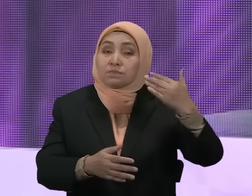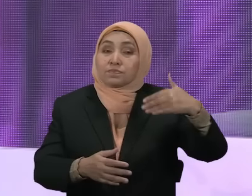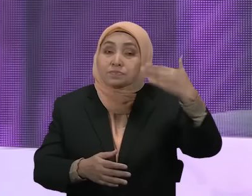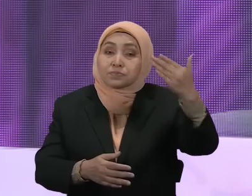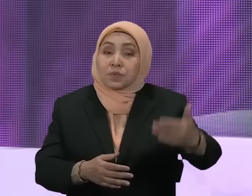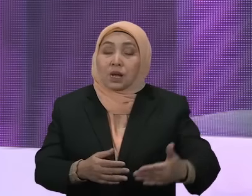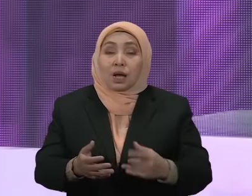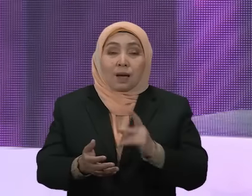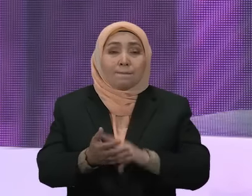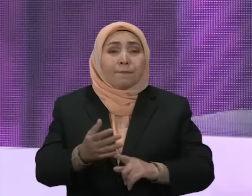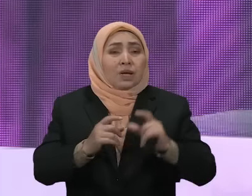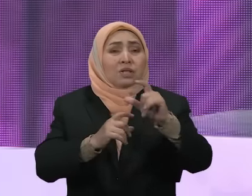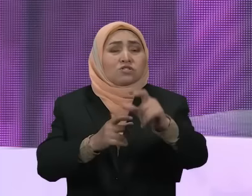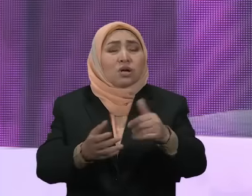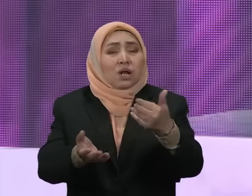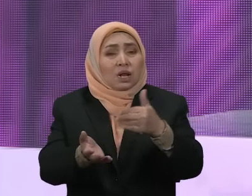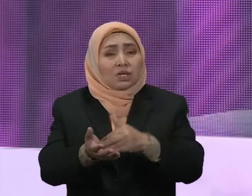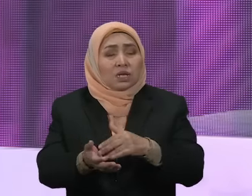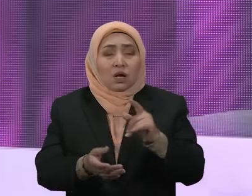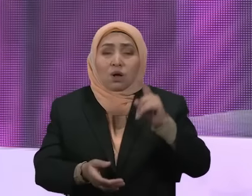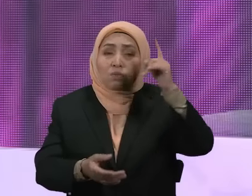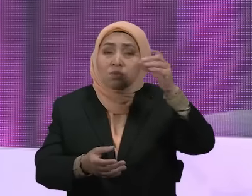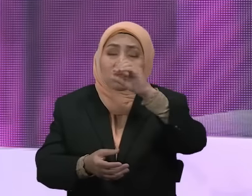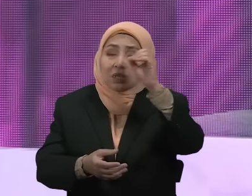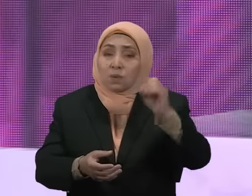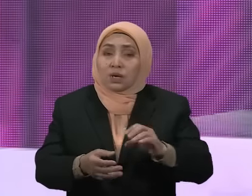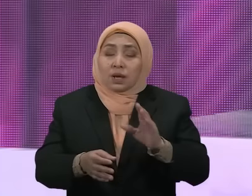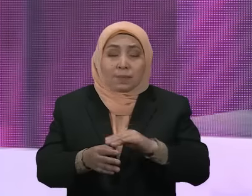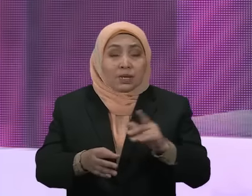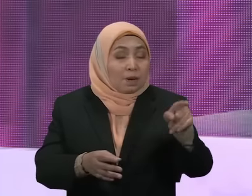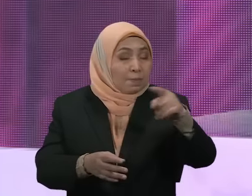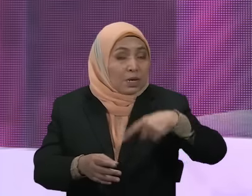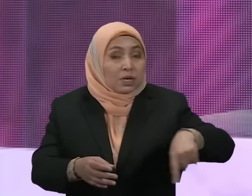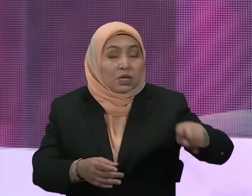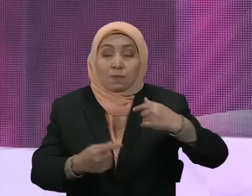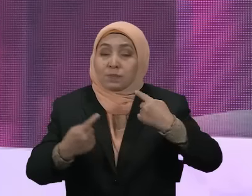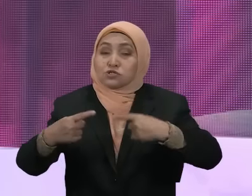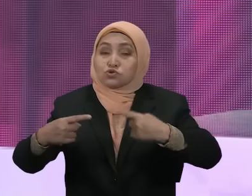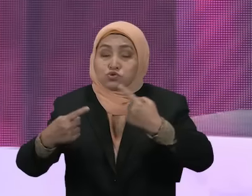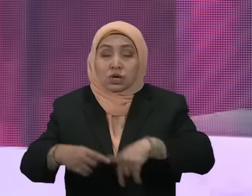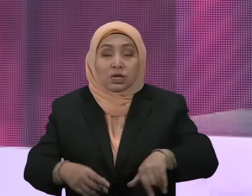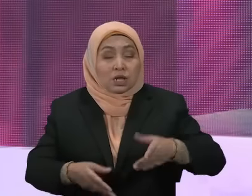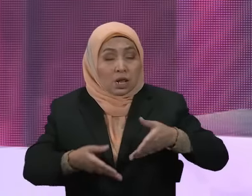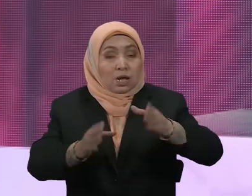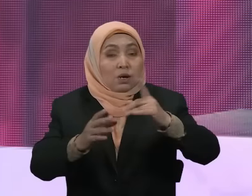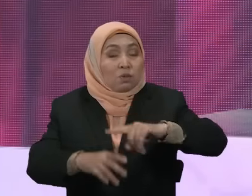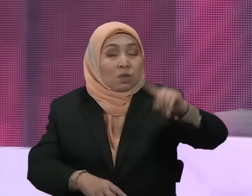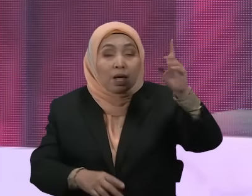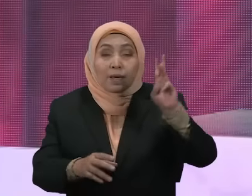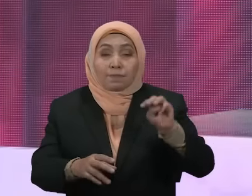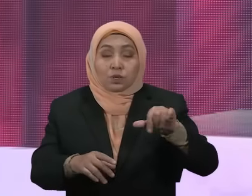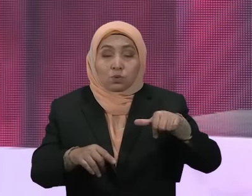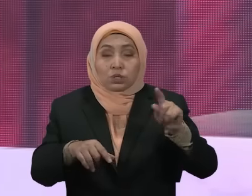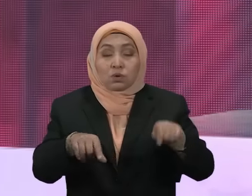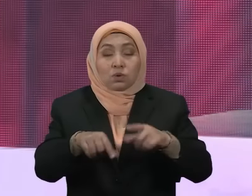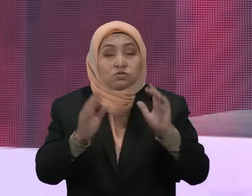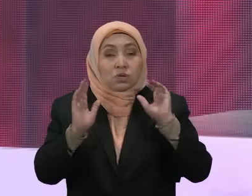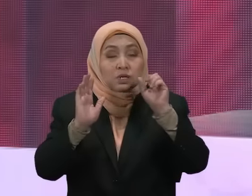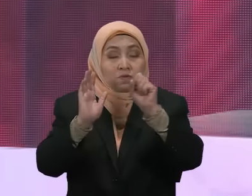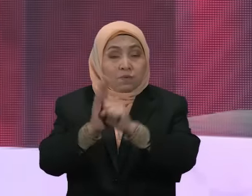datang. Apakah ganjaran lagi yang Allah tawarkan kepada mereka yang berjuang fi sabilillah dalam My Quran Time, Quran